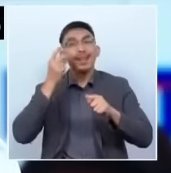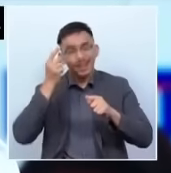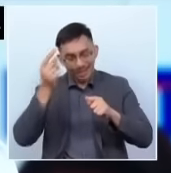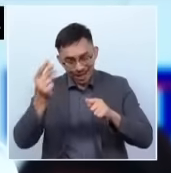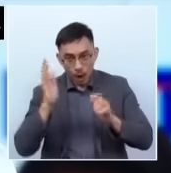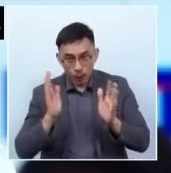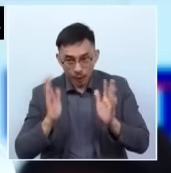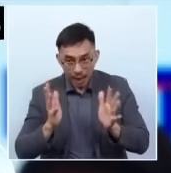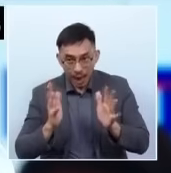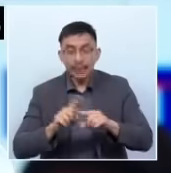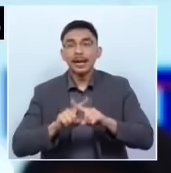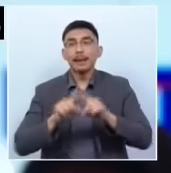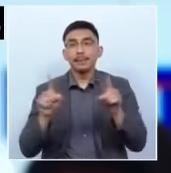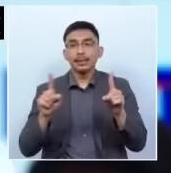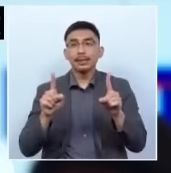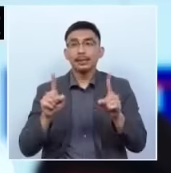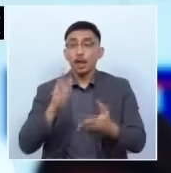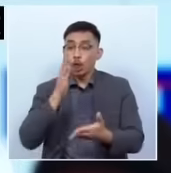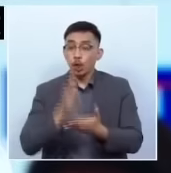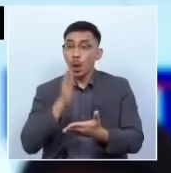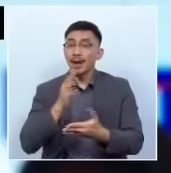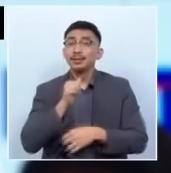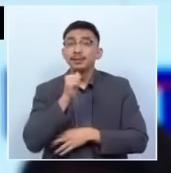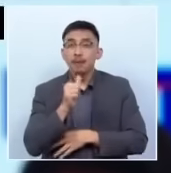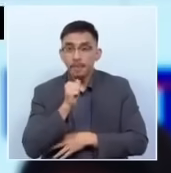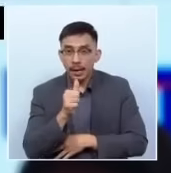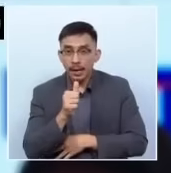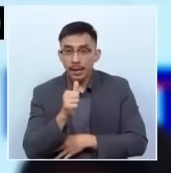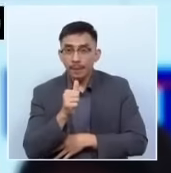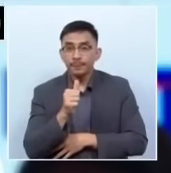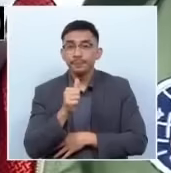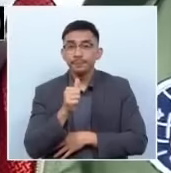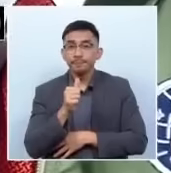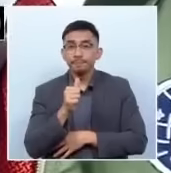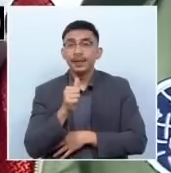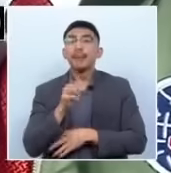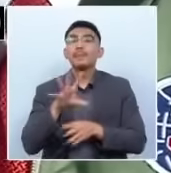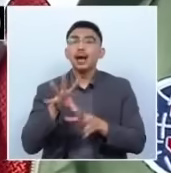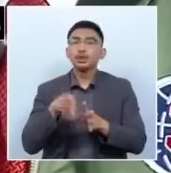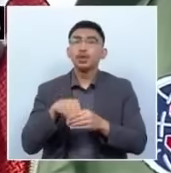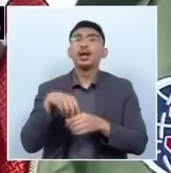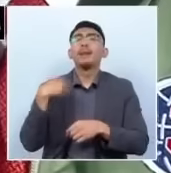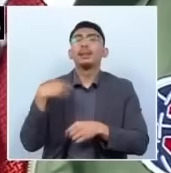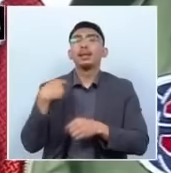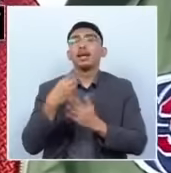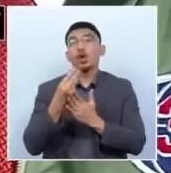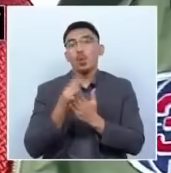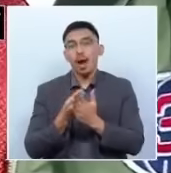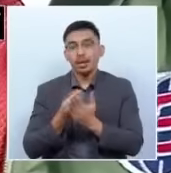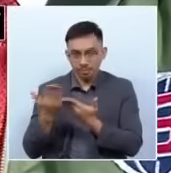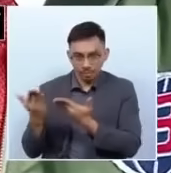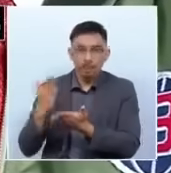Ganjar Tuan termasuk Menteri Keuangan dan masalah yang kita hadapi